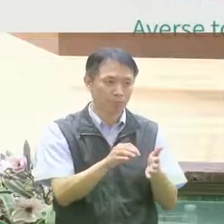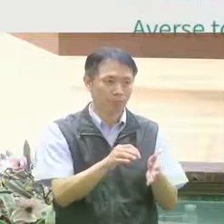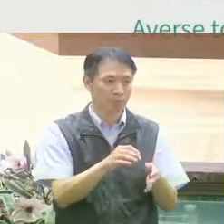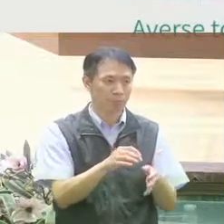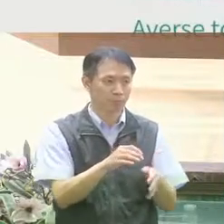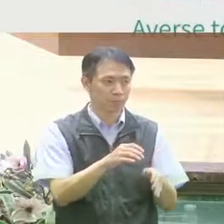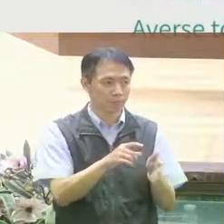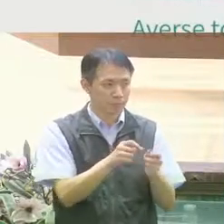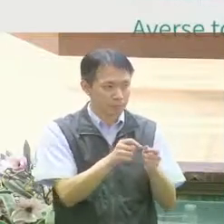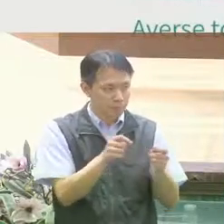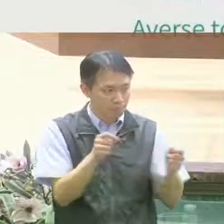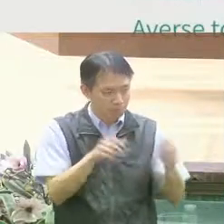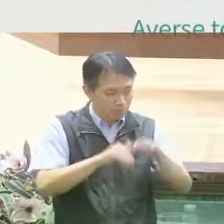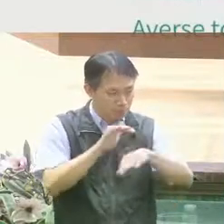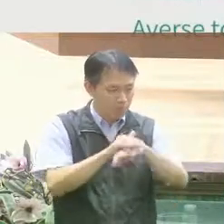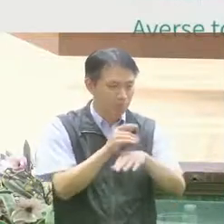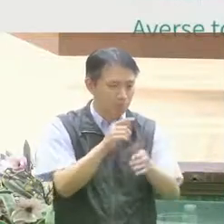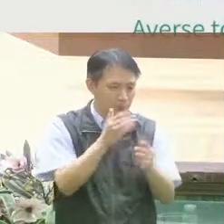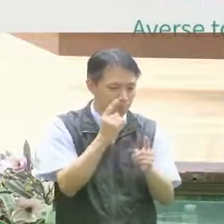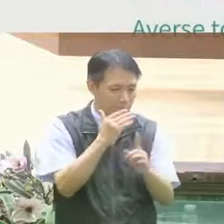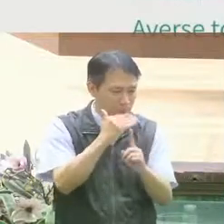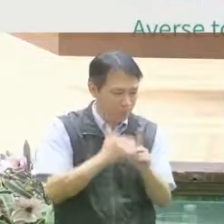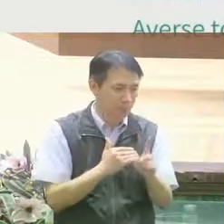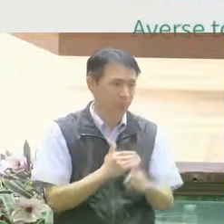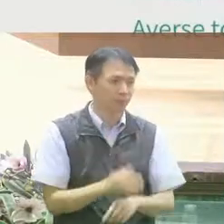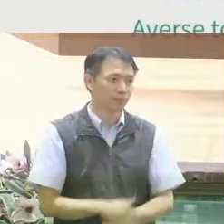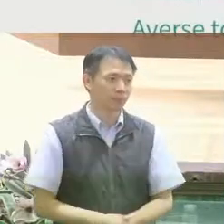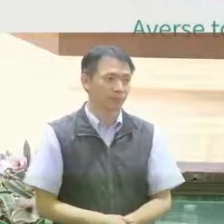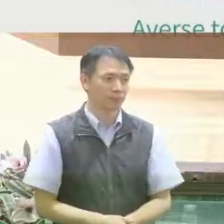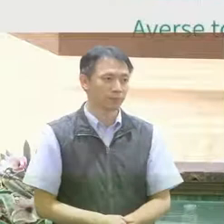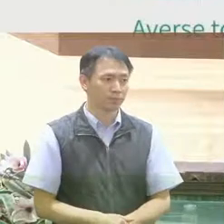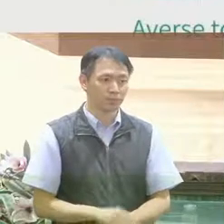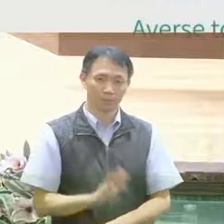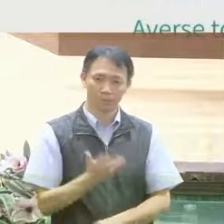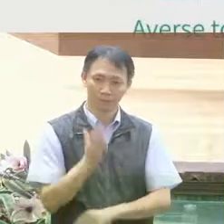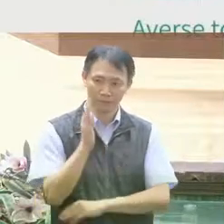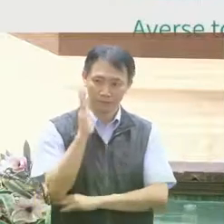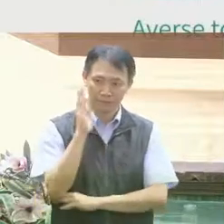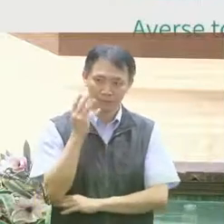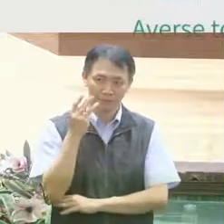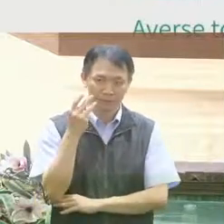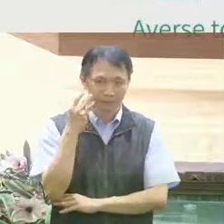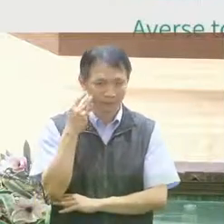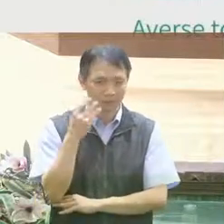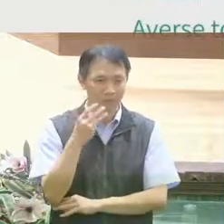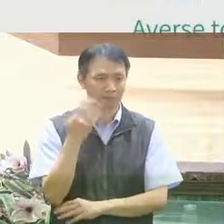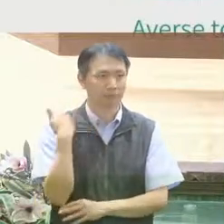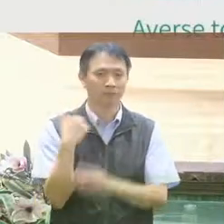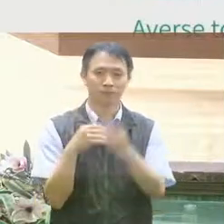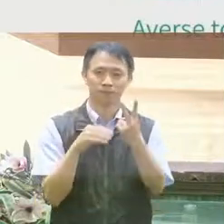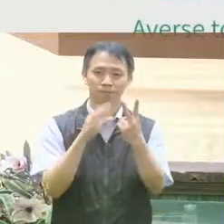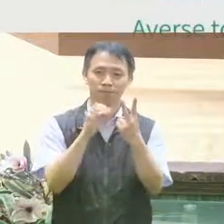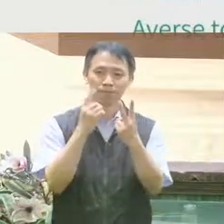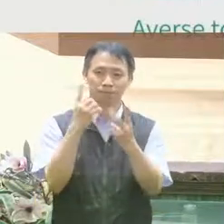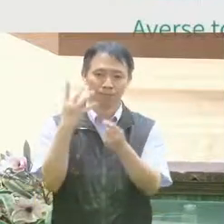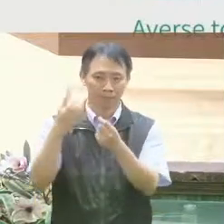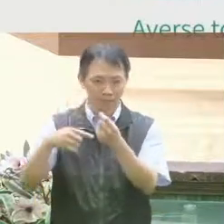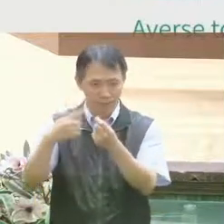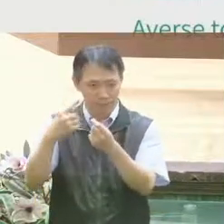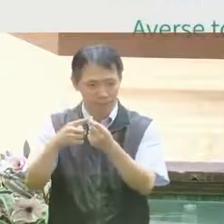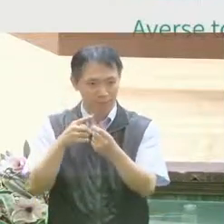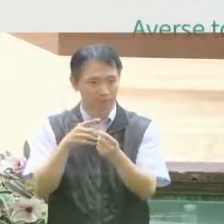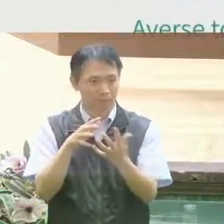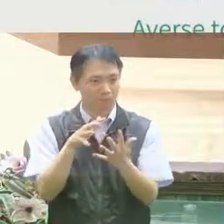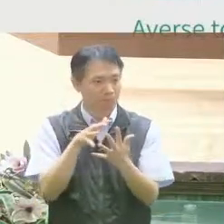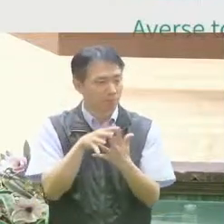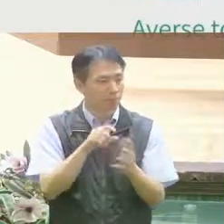间成功率较低的攻击策略。在政治上，虽然没有2014年高调妖魔化投